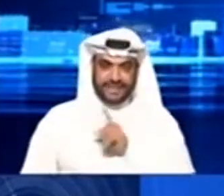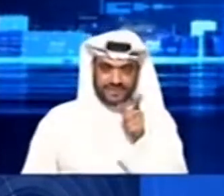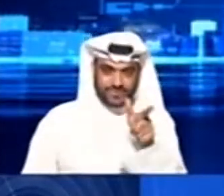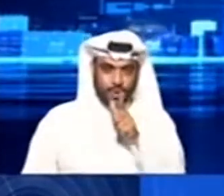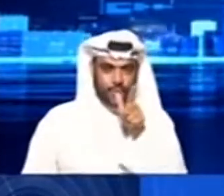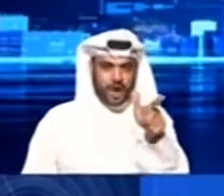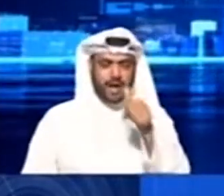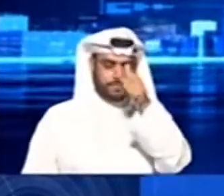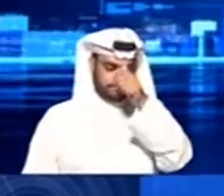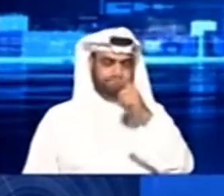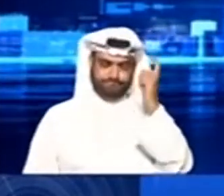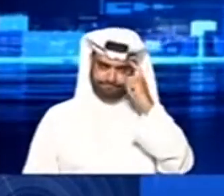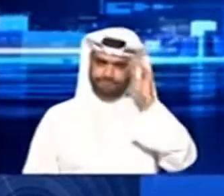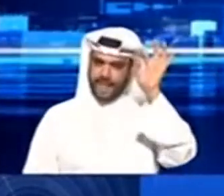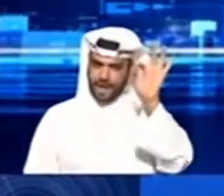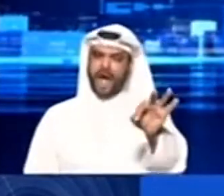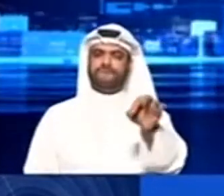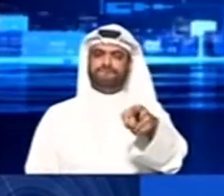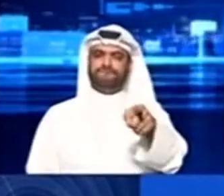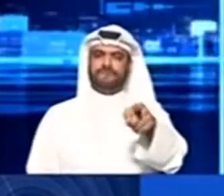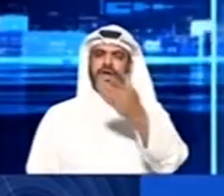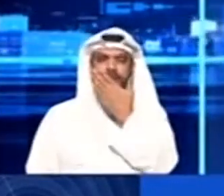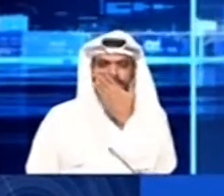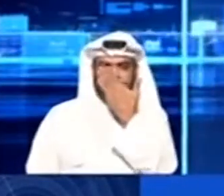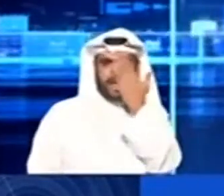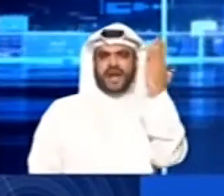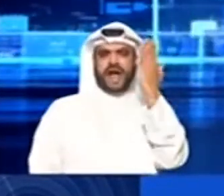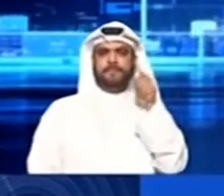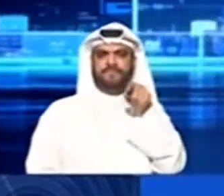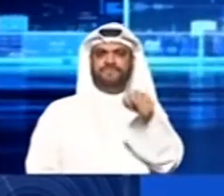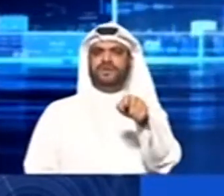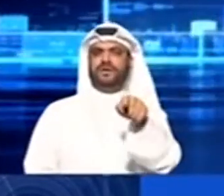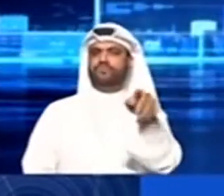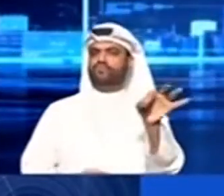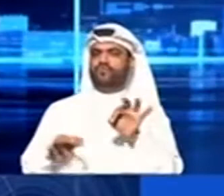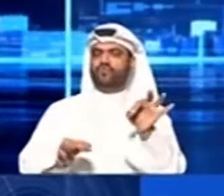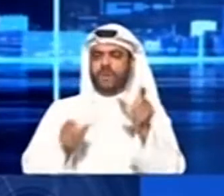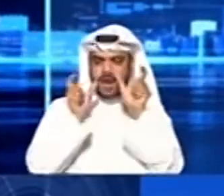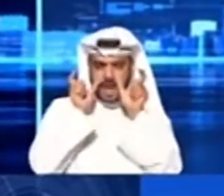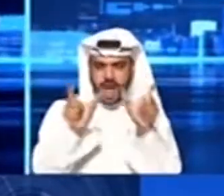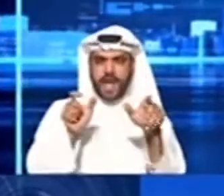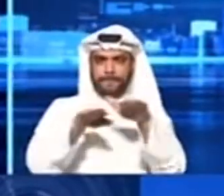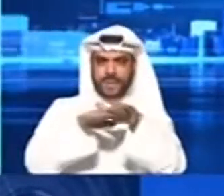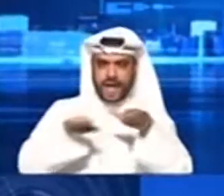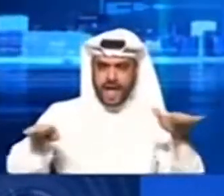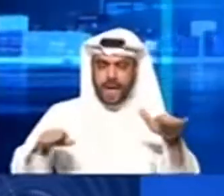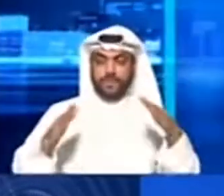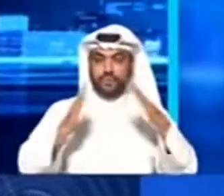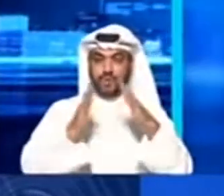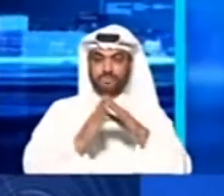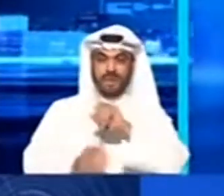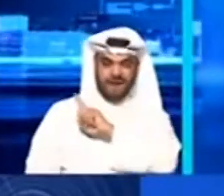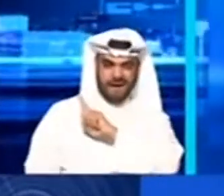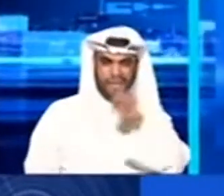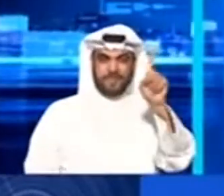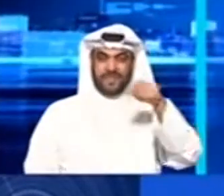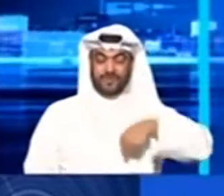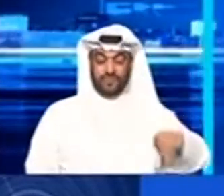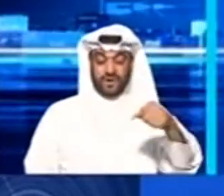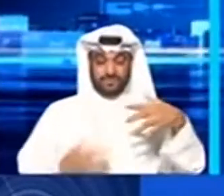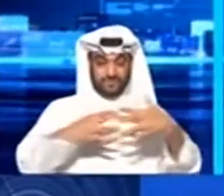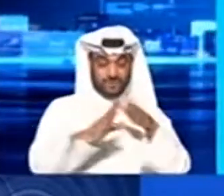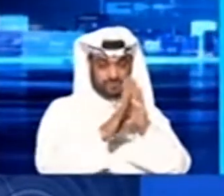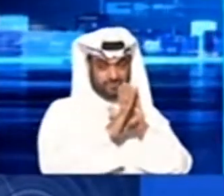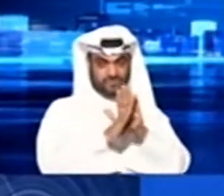عن قناعته بأن مثل هذه الأعمال الإجرامية التي تستهدف أمن واستقرار مصر لن تنال عن عزم الأشقاء في